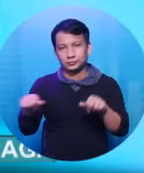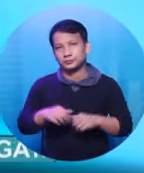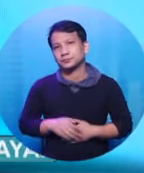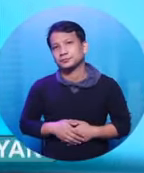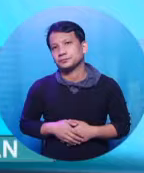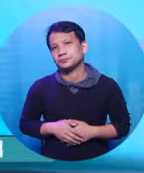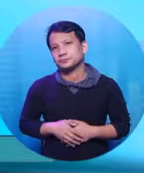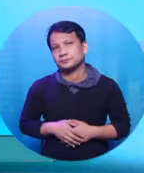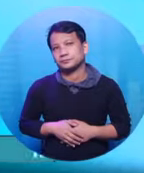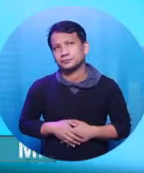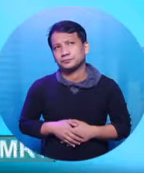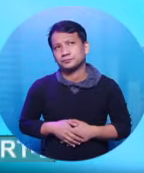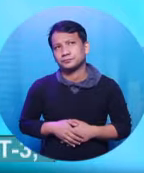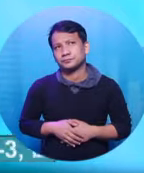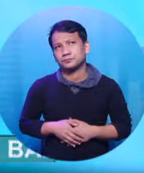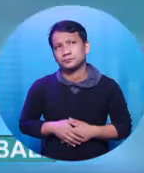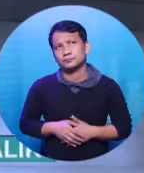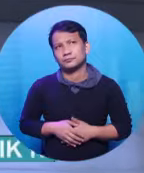solusyon.